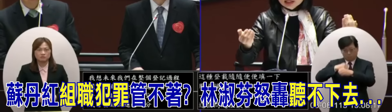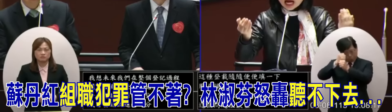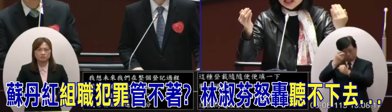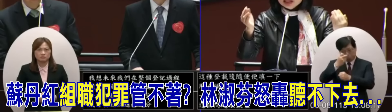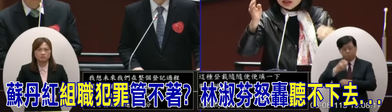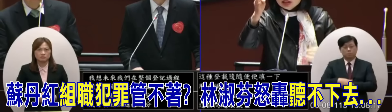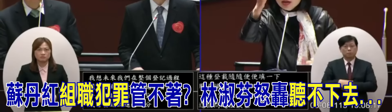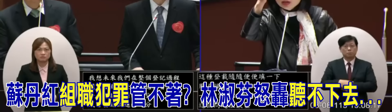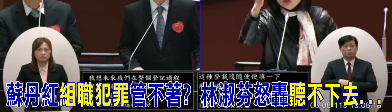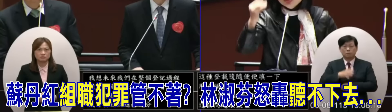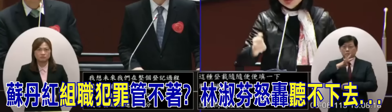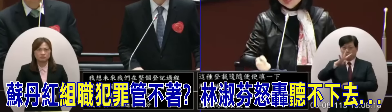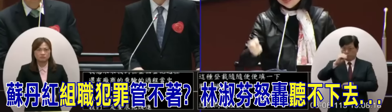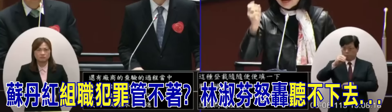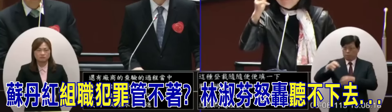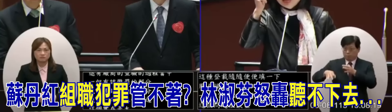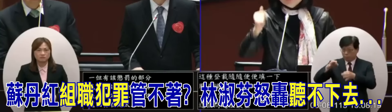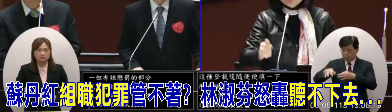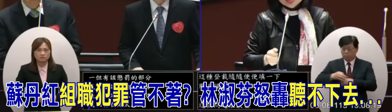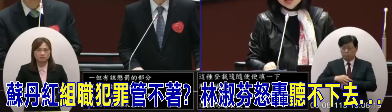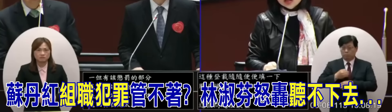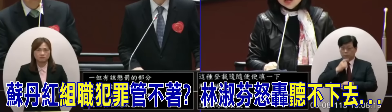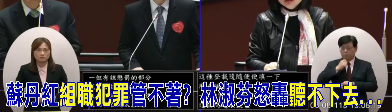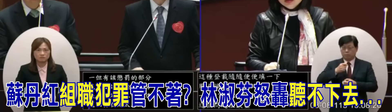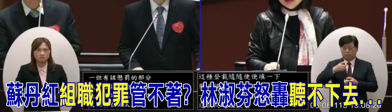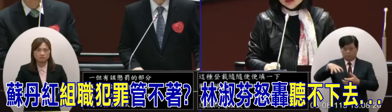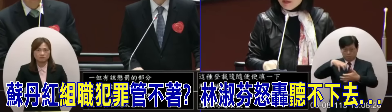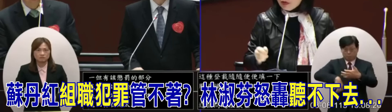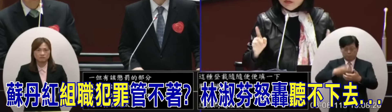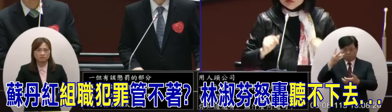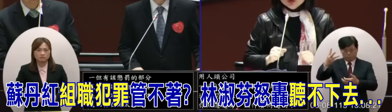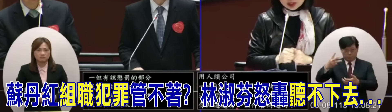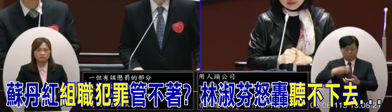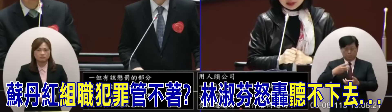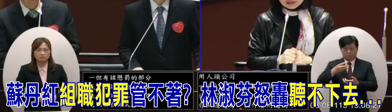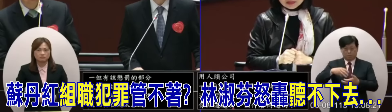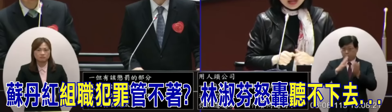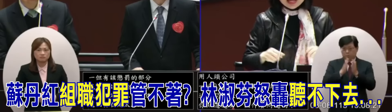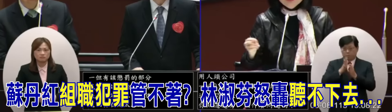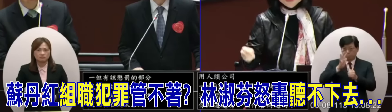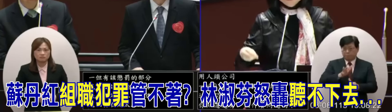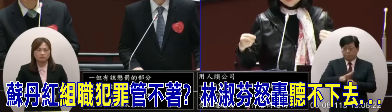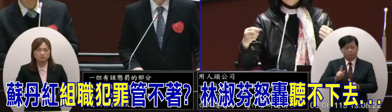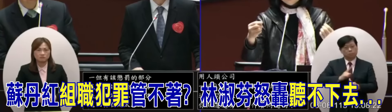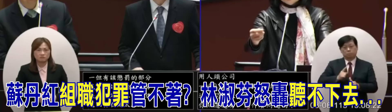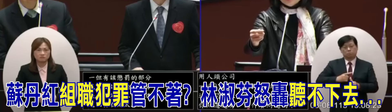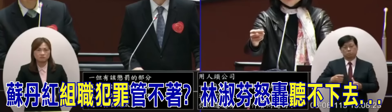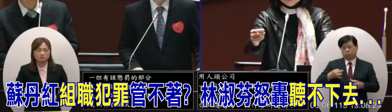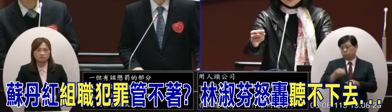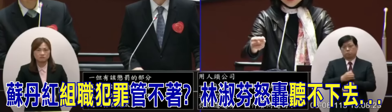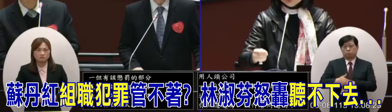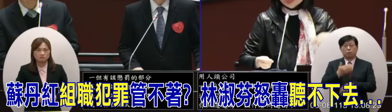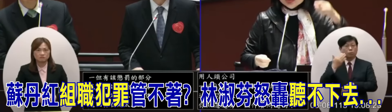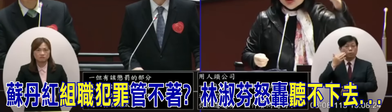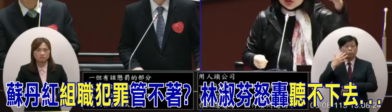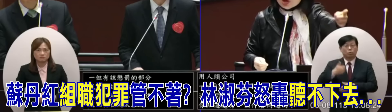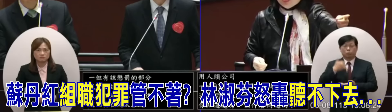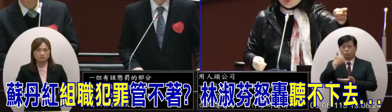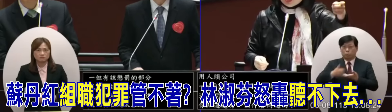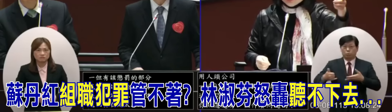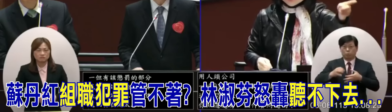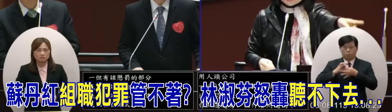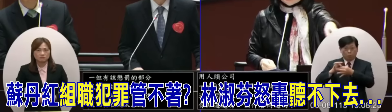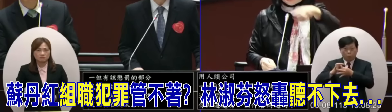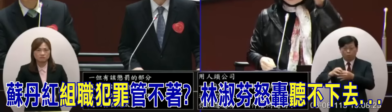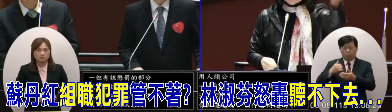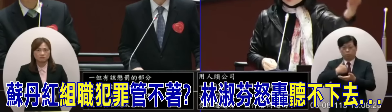验，查验40000公斤，3批不合格，他不用付出成本，因为他只要退关，退出去中